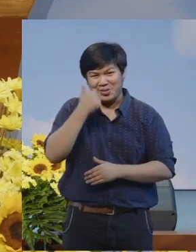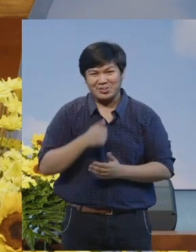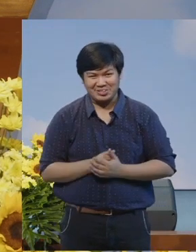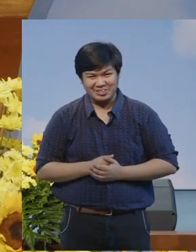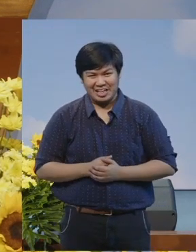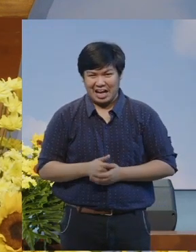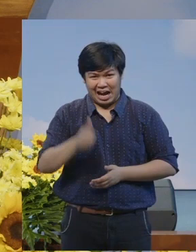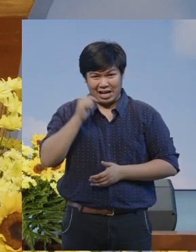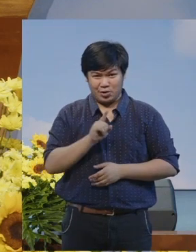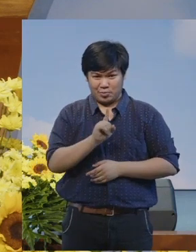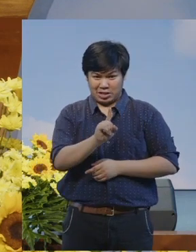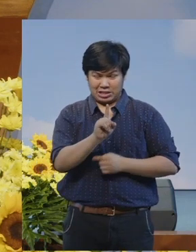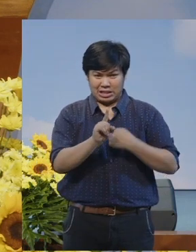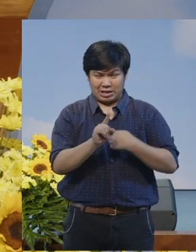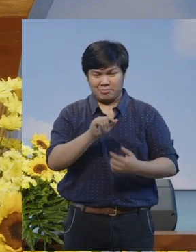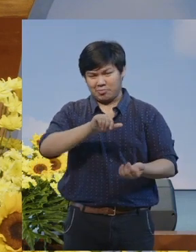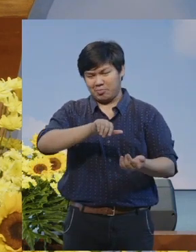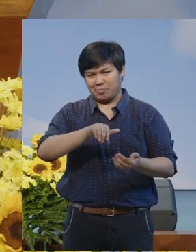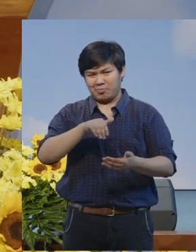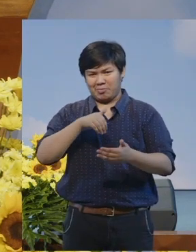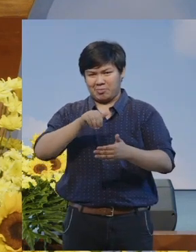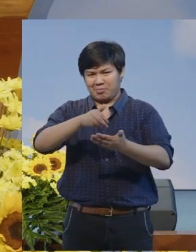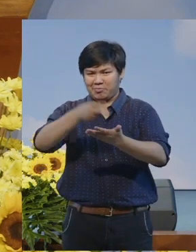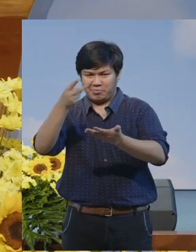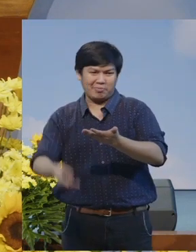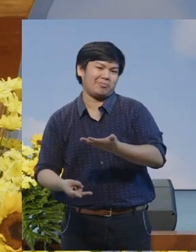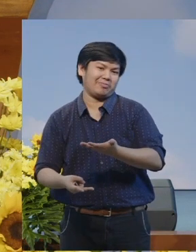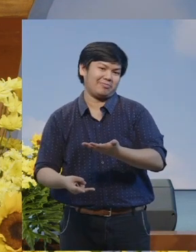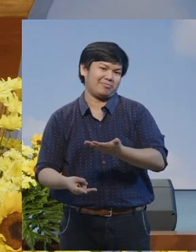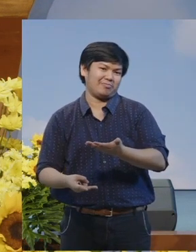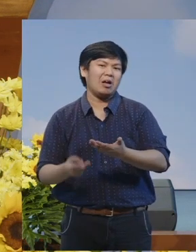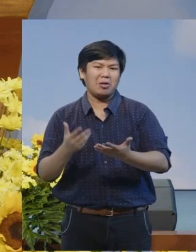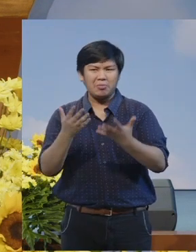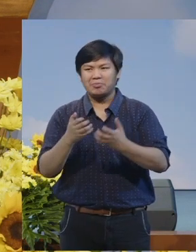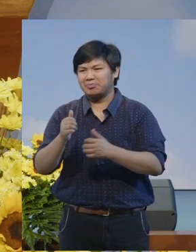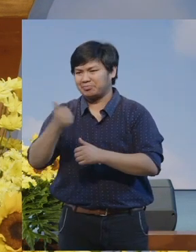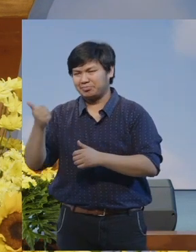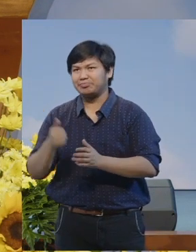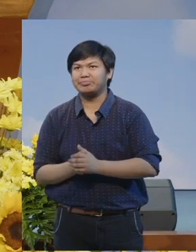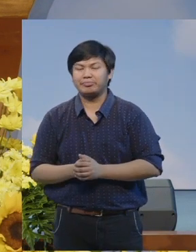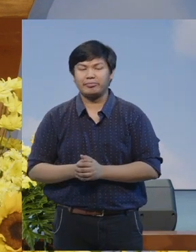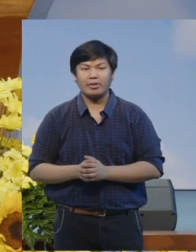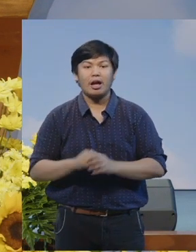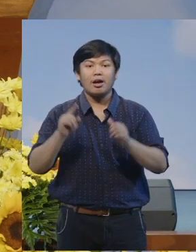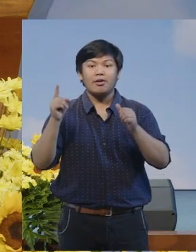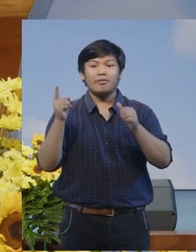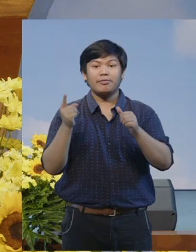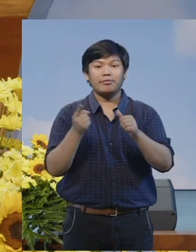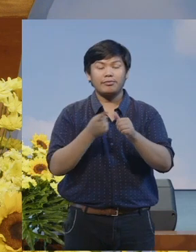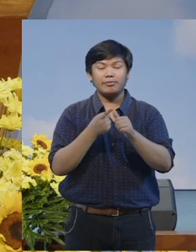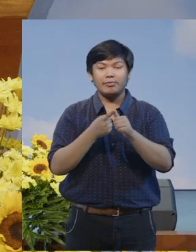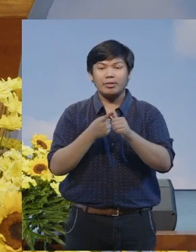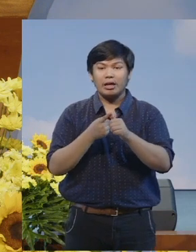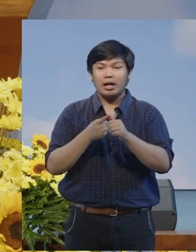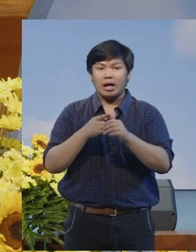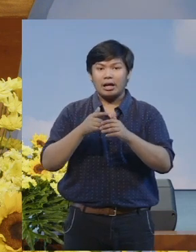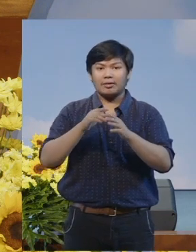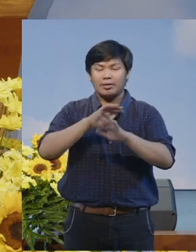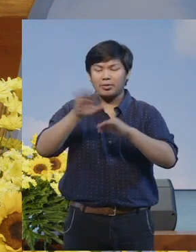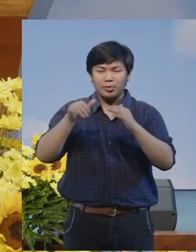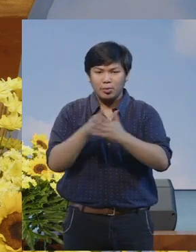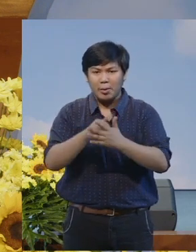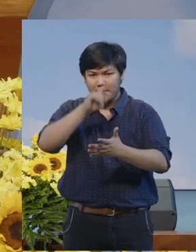na siya ng Panginoong Diyos, tinalo na siya ni Kristo Jesus. Pangatlo, dahil sa mga mananampalataya